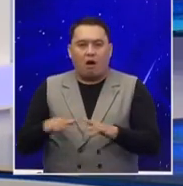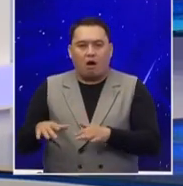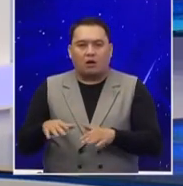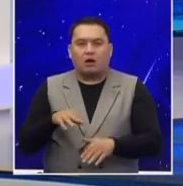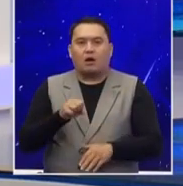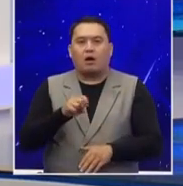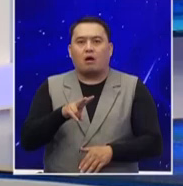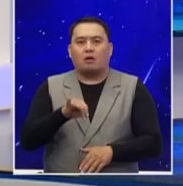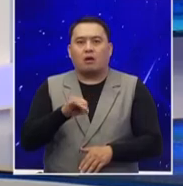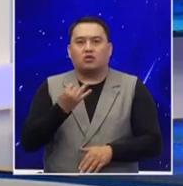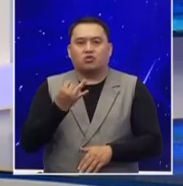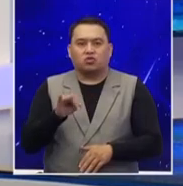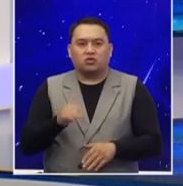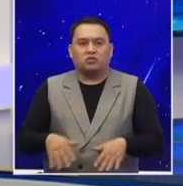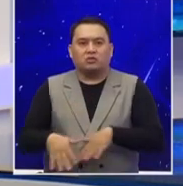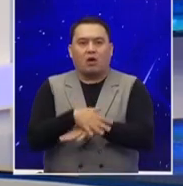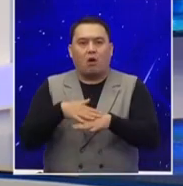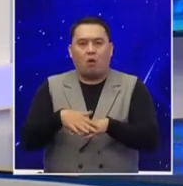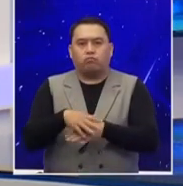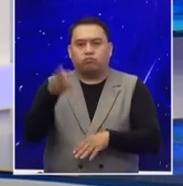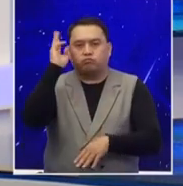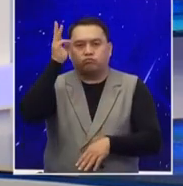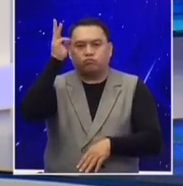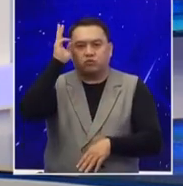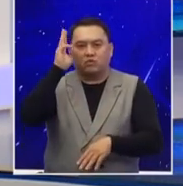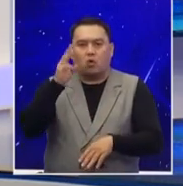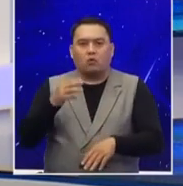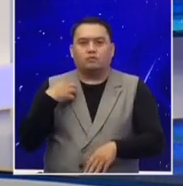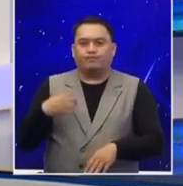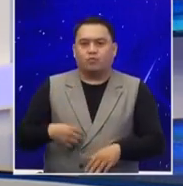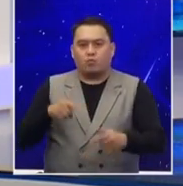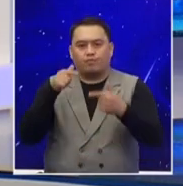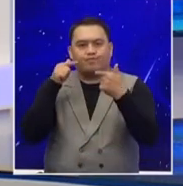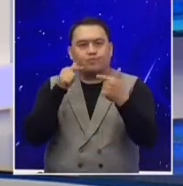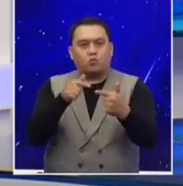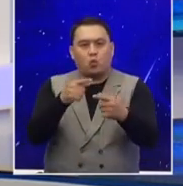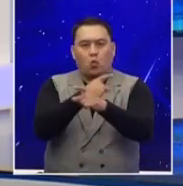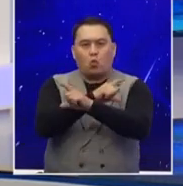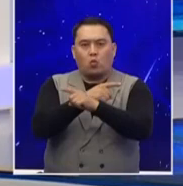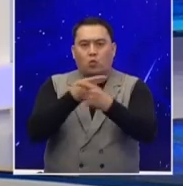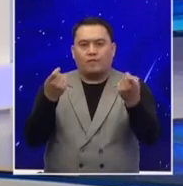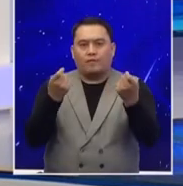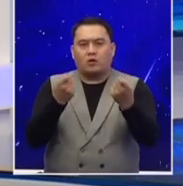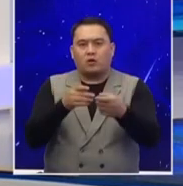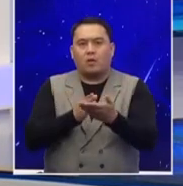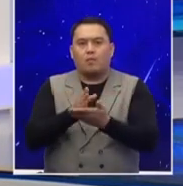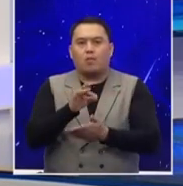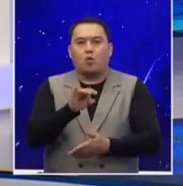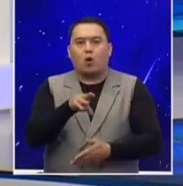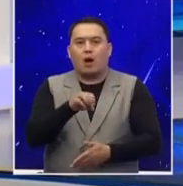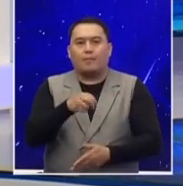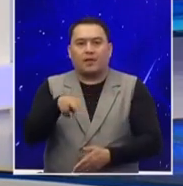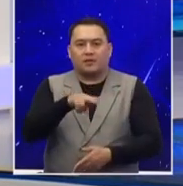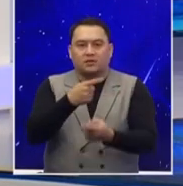пакистанском Карачи демонстранты собрались у консульства Франции в знак протеста против публикации карикатур на пророка Мухаммеда